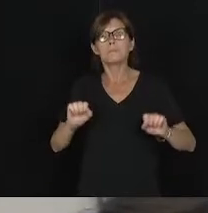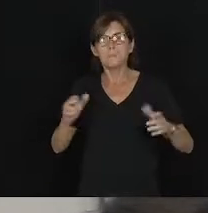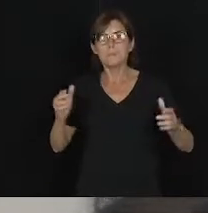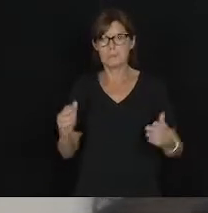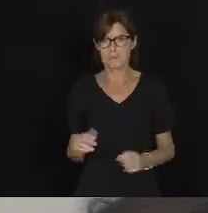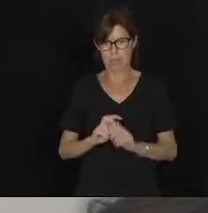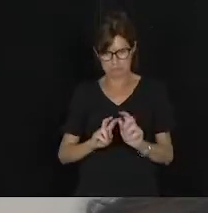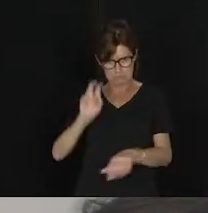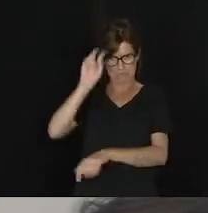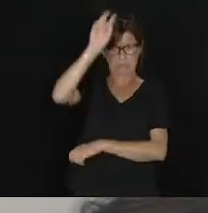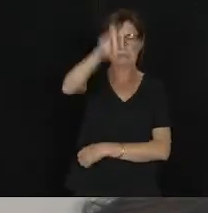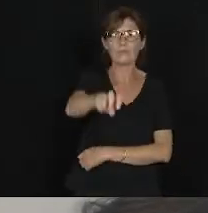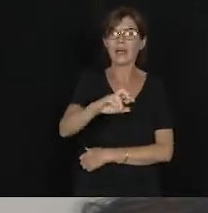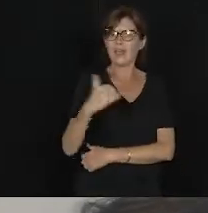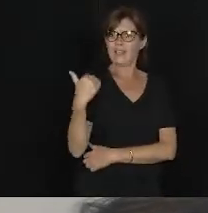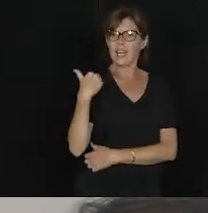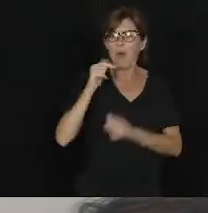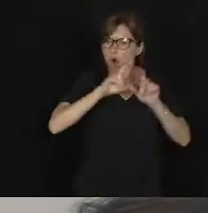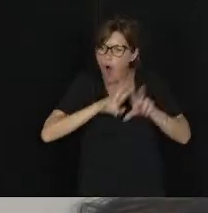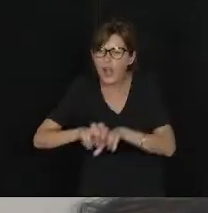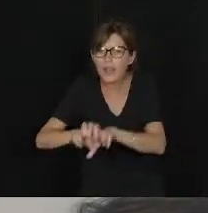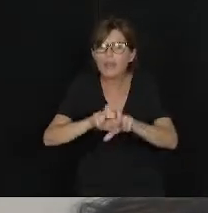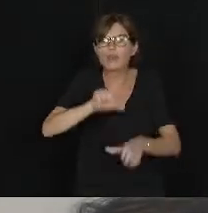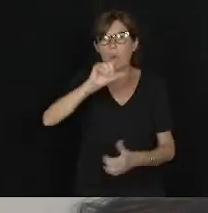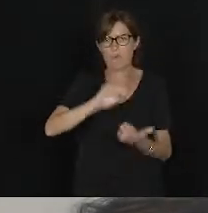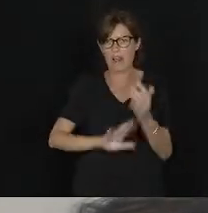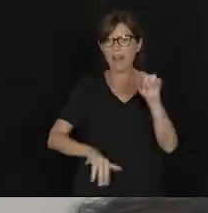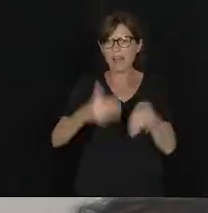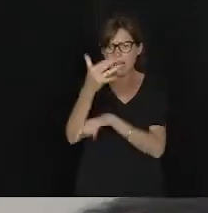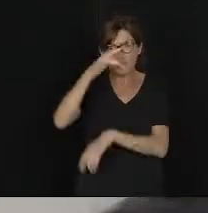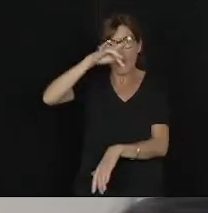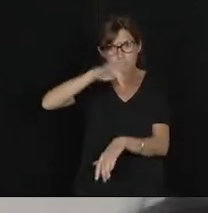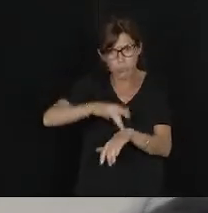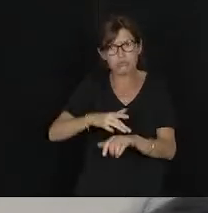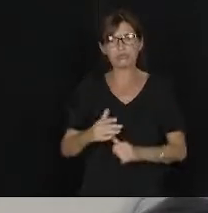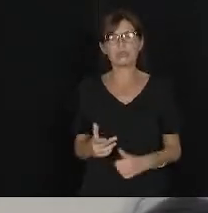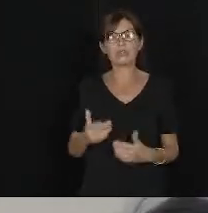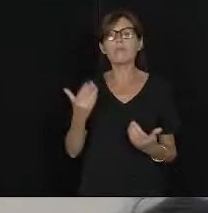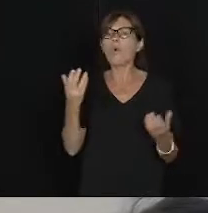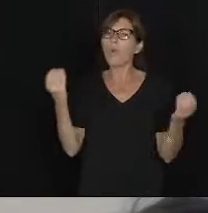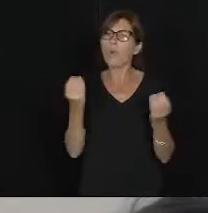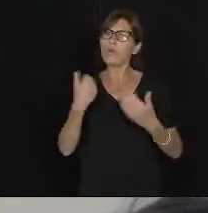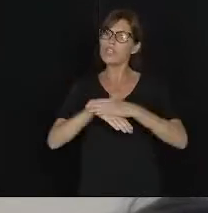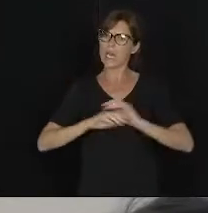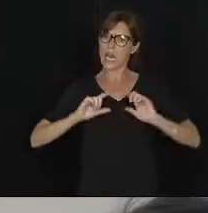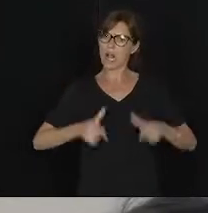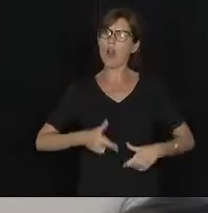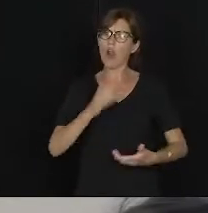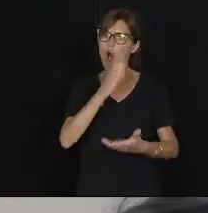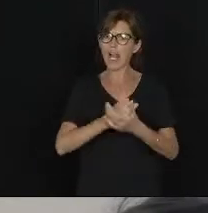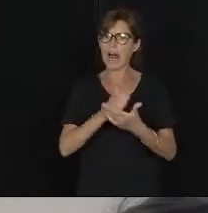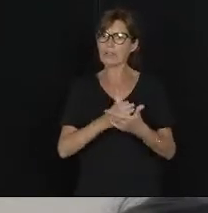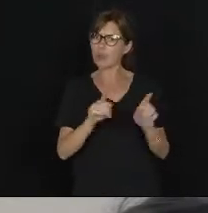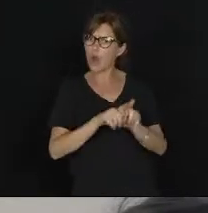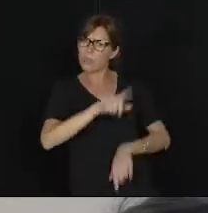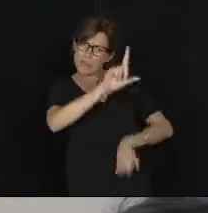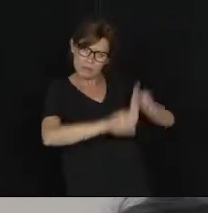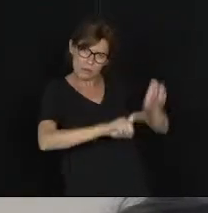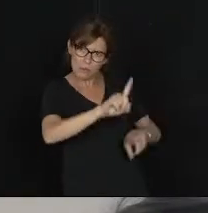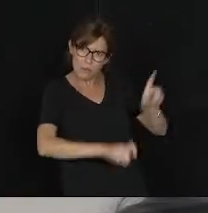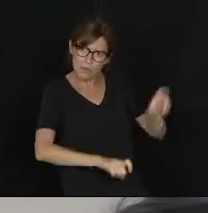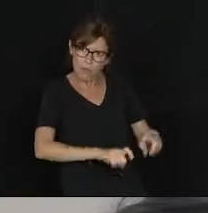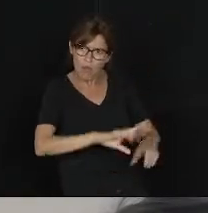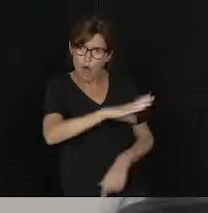enquête que j'ai menée récemment sur les attentats de 2015 vécus dans les salles de classe montre une très grande appétence pour l'actualité